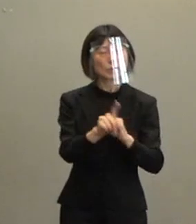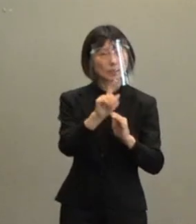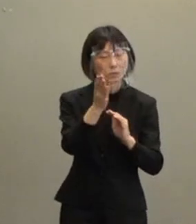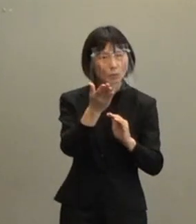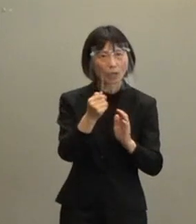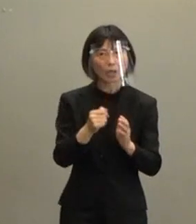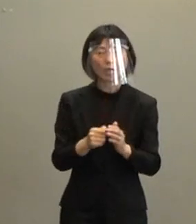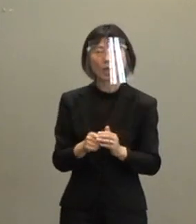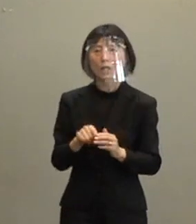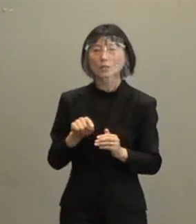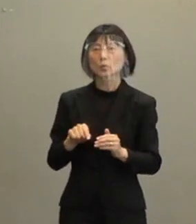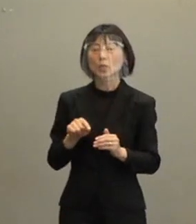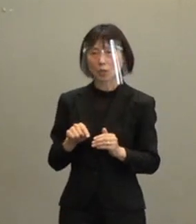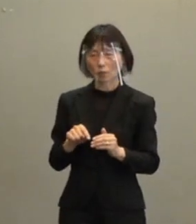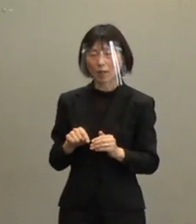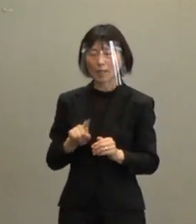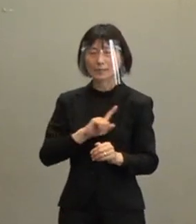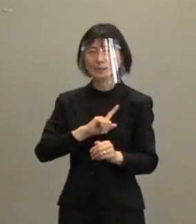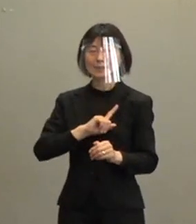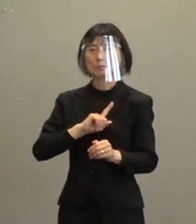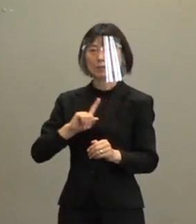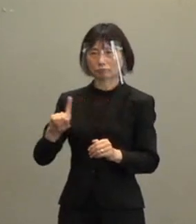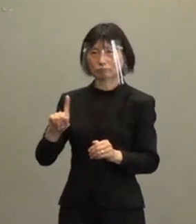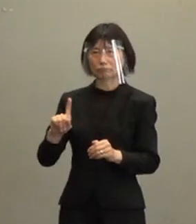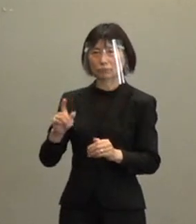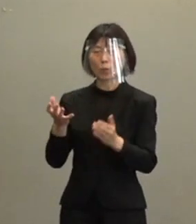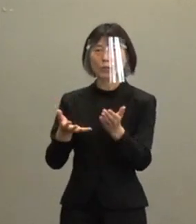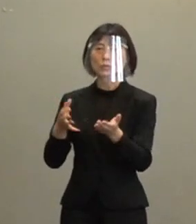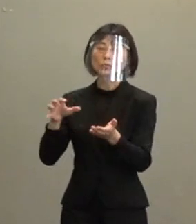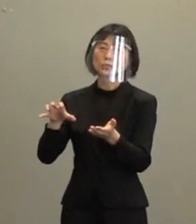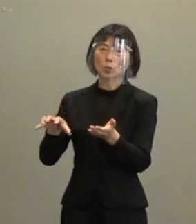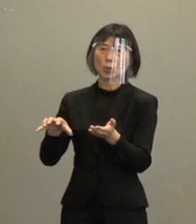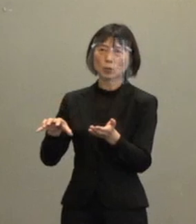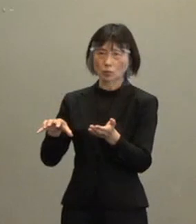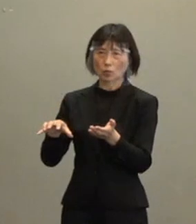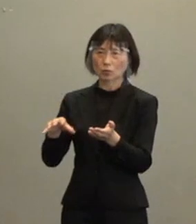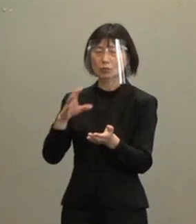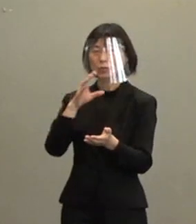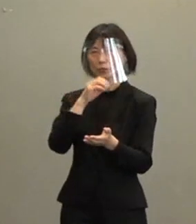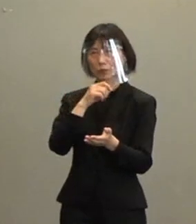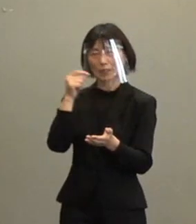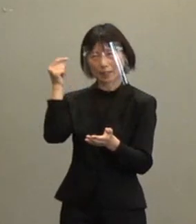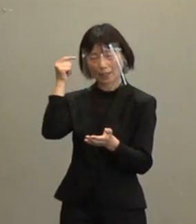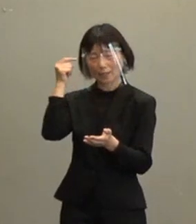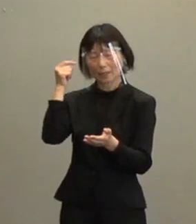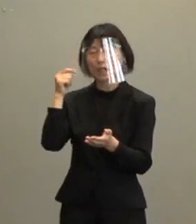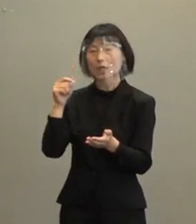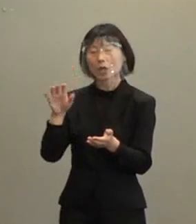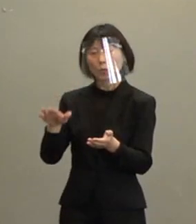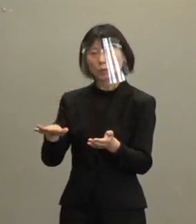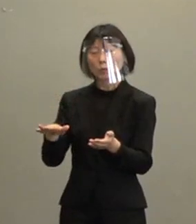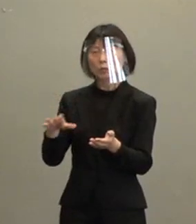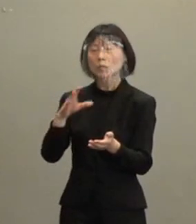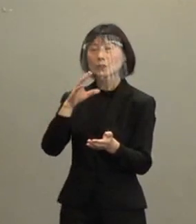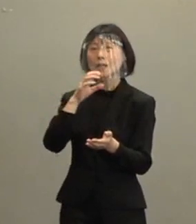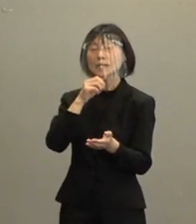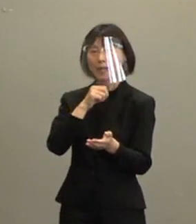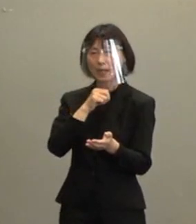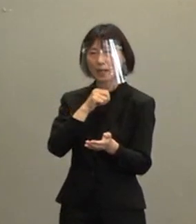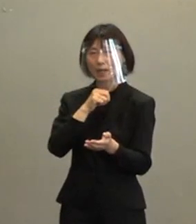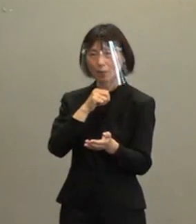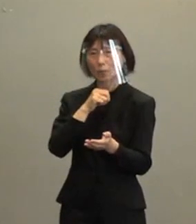しょうか。 これはその一番その保育所の年齢ですよね。保育所にいるこの子どもの年齢という